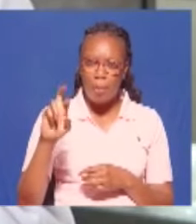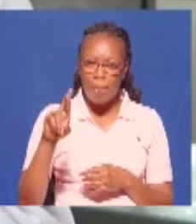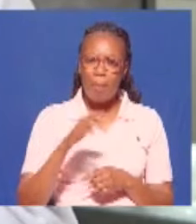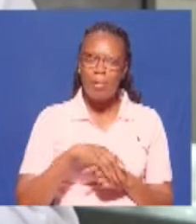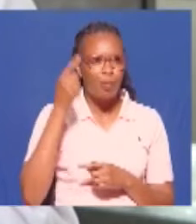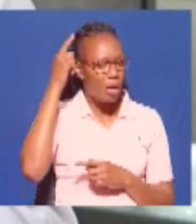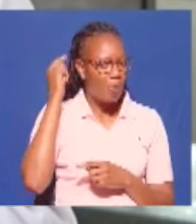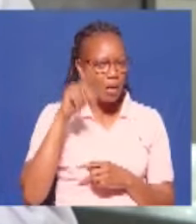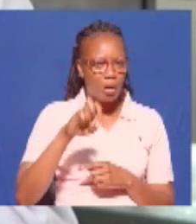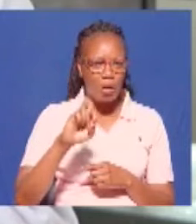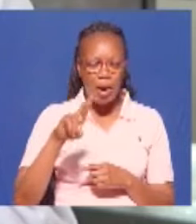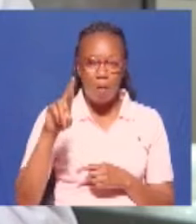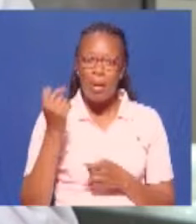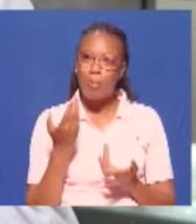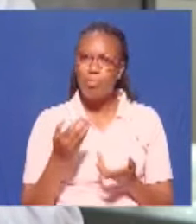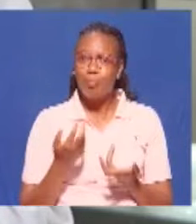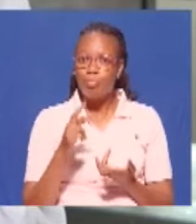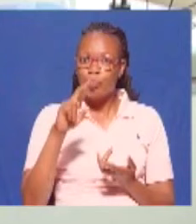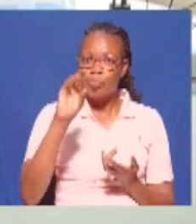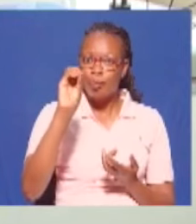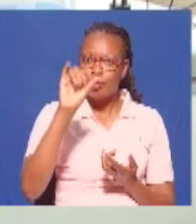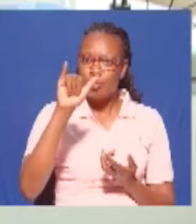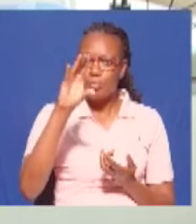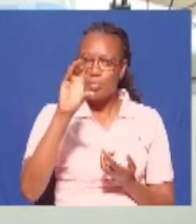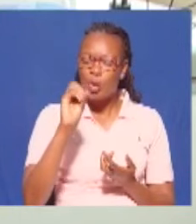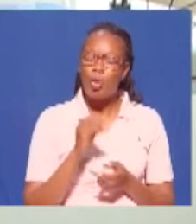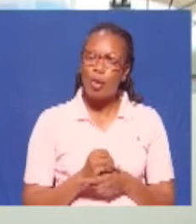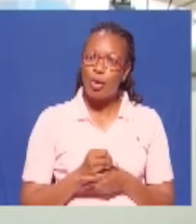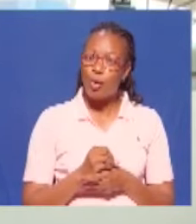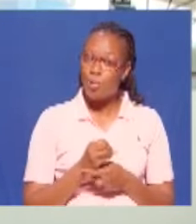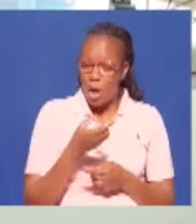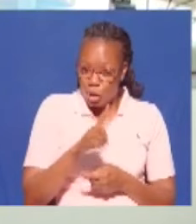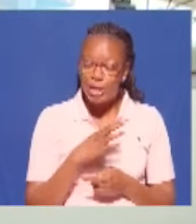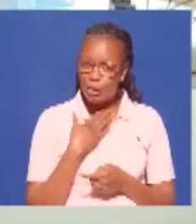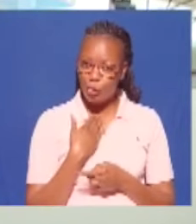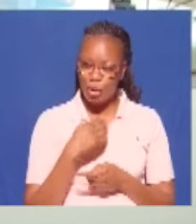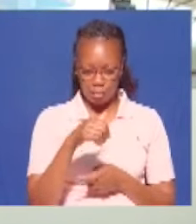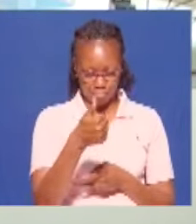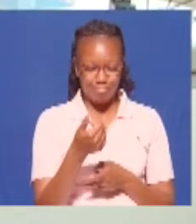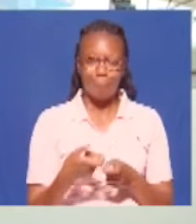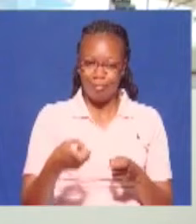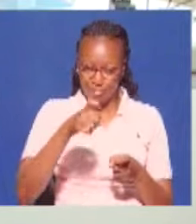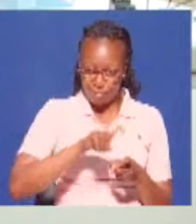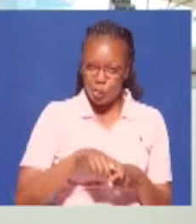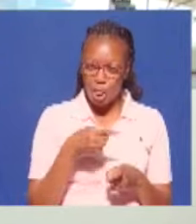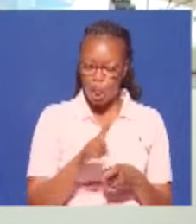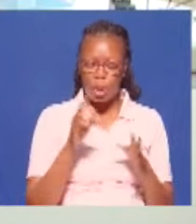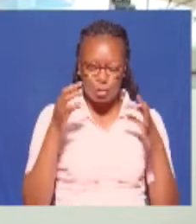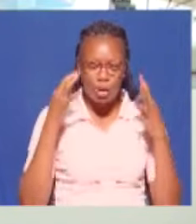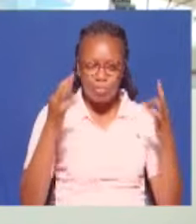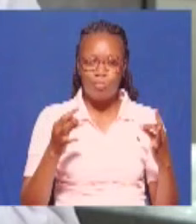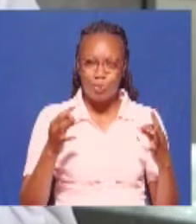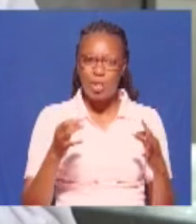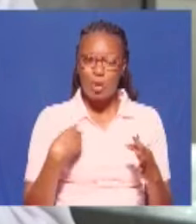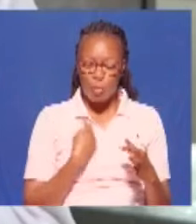ginger, roiko if you want, garam masala. Hizo zingine it's a choice. So nili choose kuweka hizo